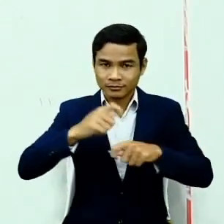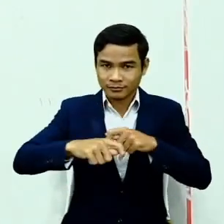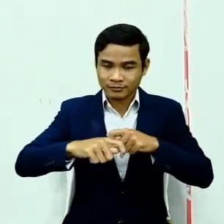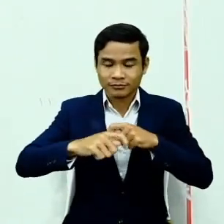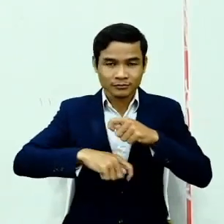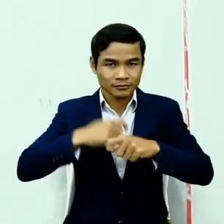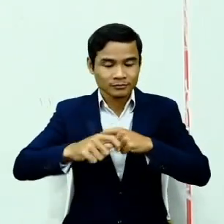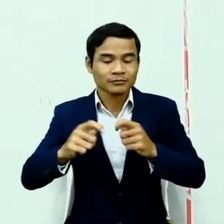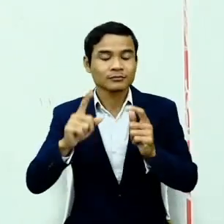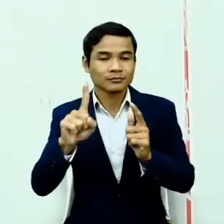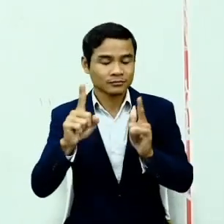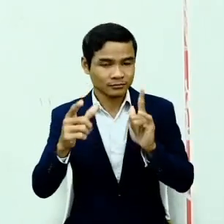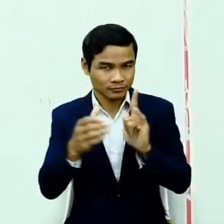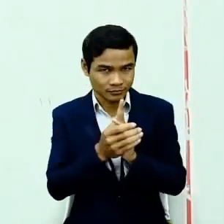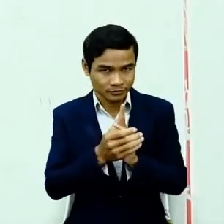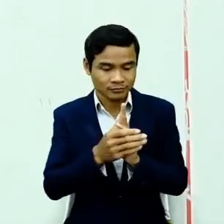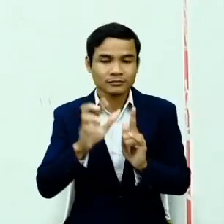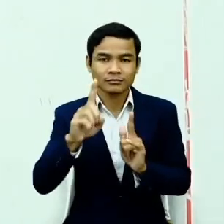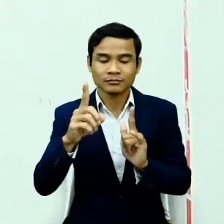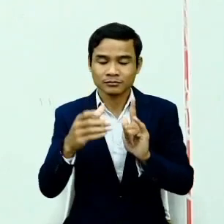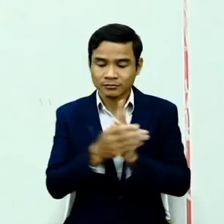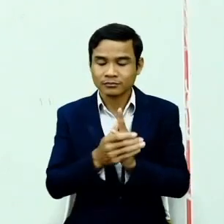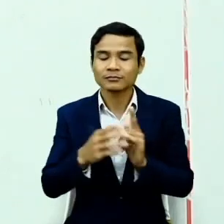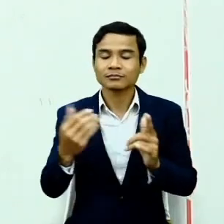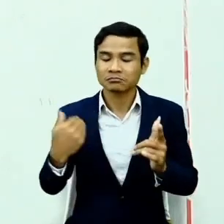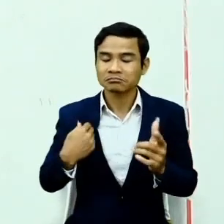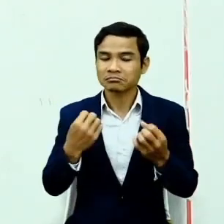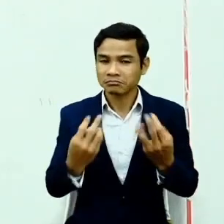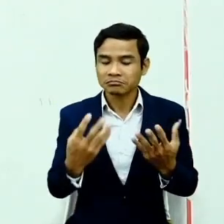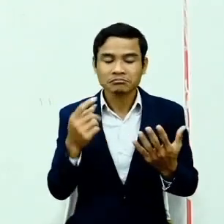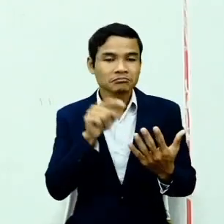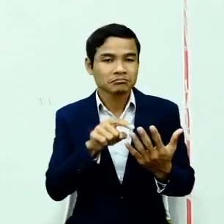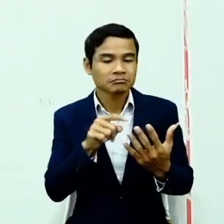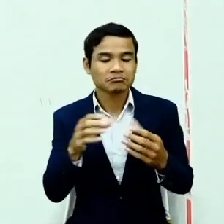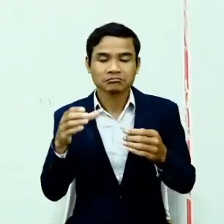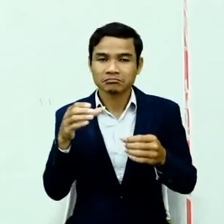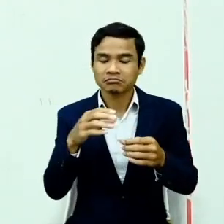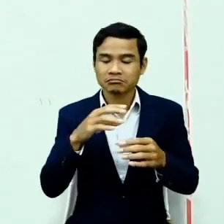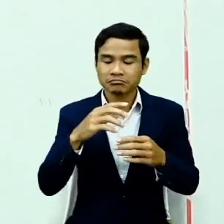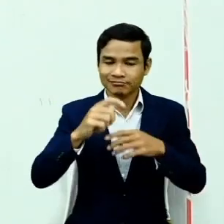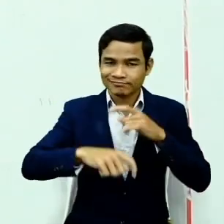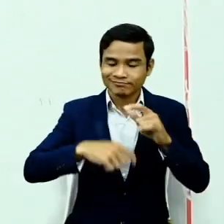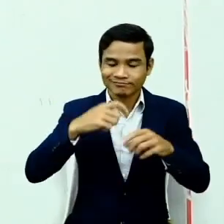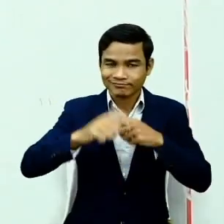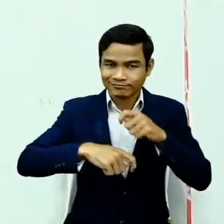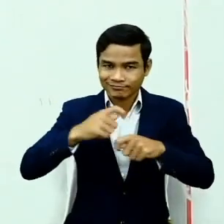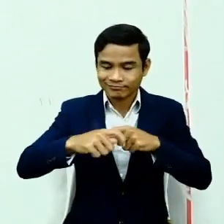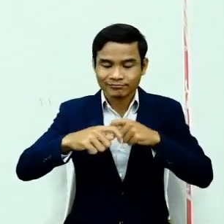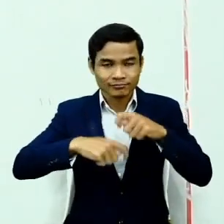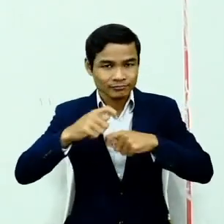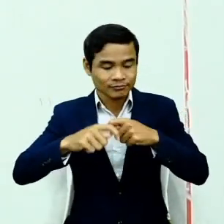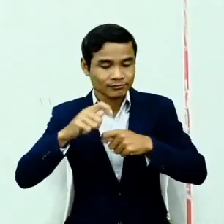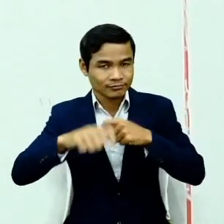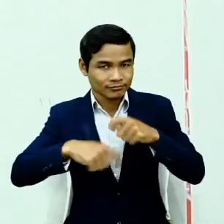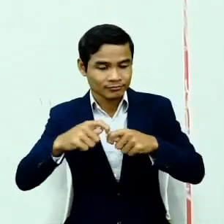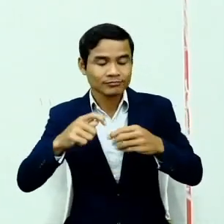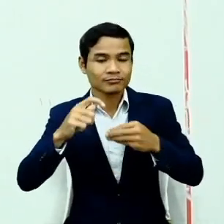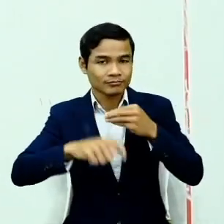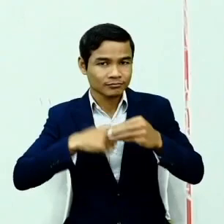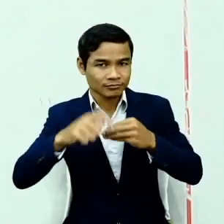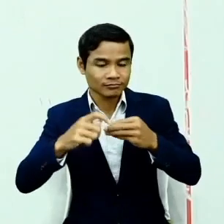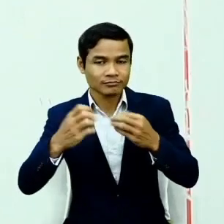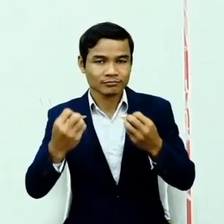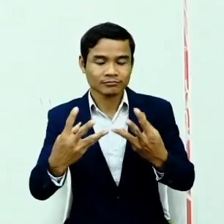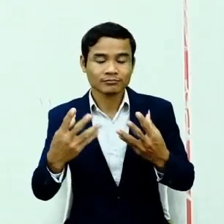đông mây nè con nè. Chà mực đông nè tâm nè bởi màn tớ tỏ. Mực đông rồi còn mực bạch nè. Đây nè cụ tròn nè. Chà tỏ. Rộp cho mùi nè